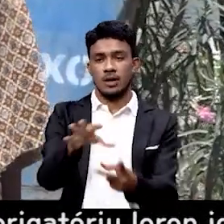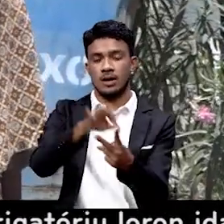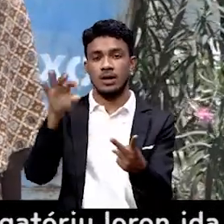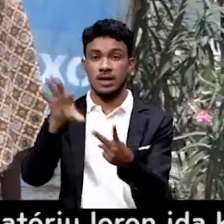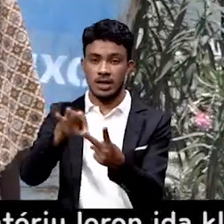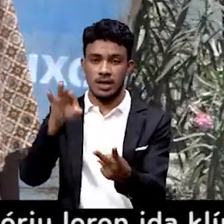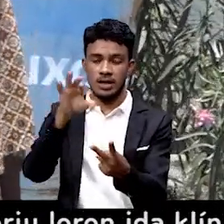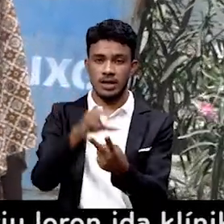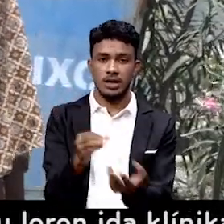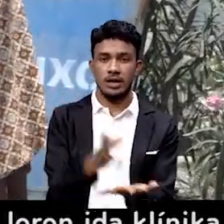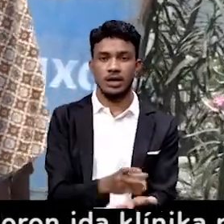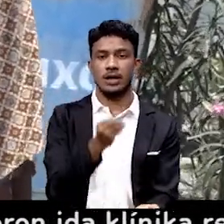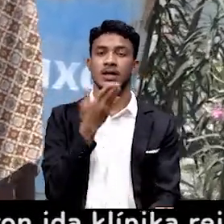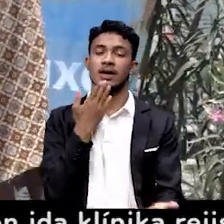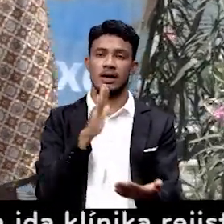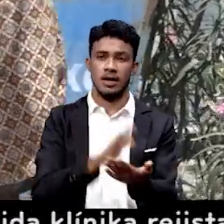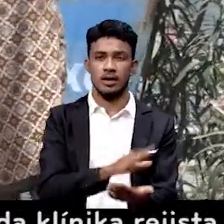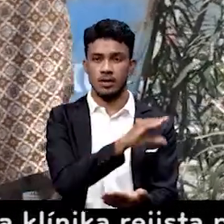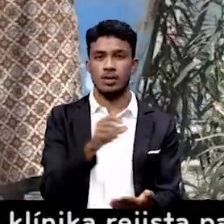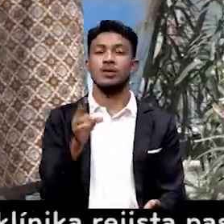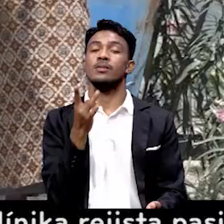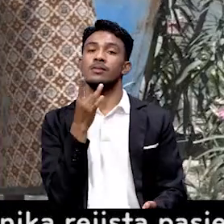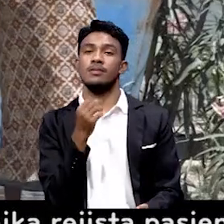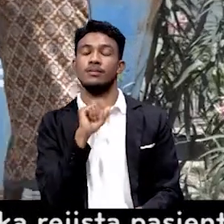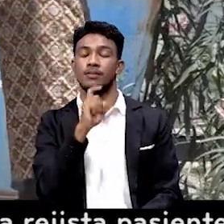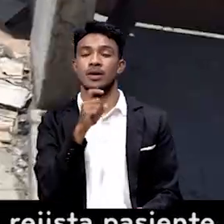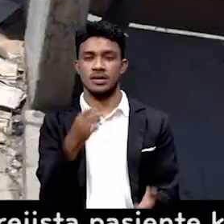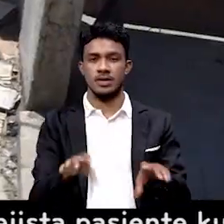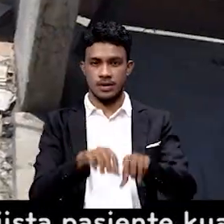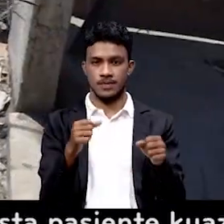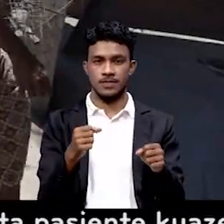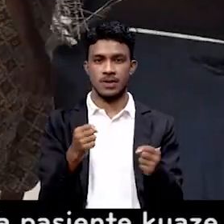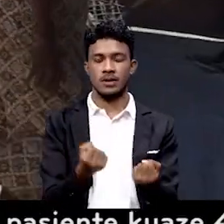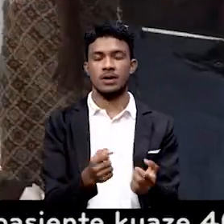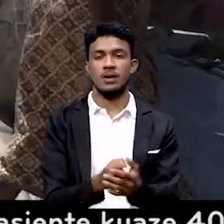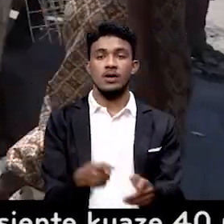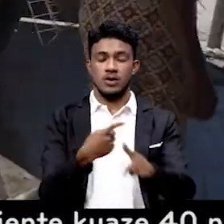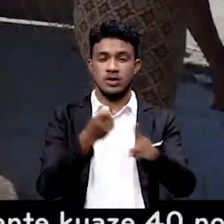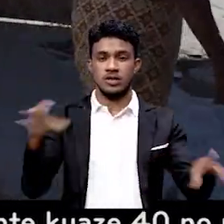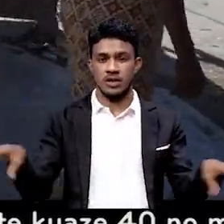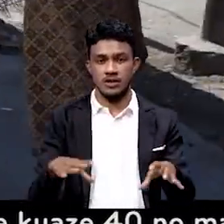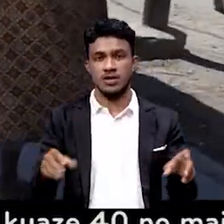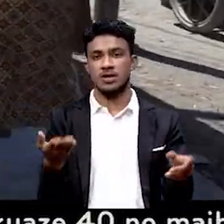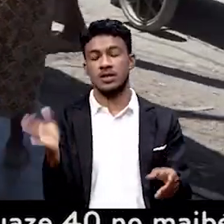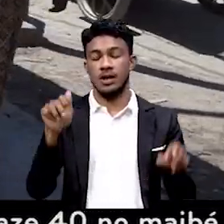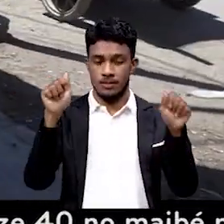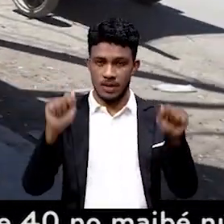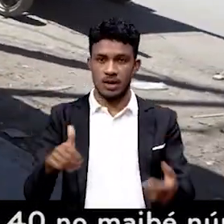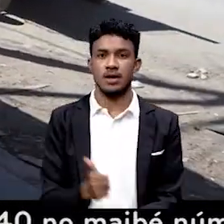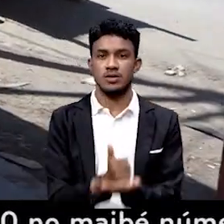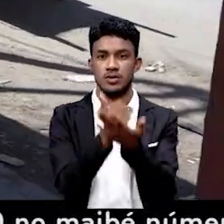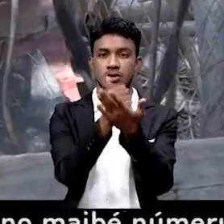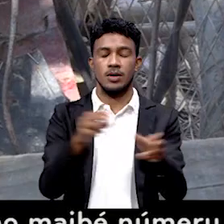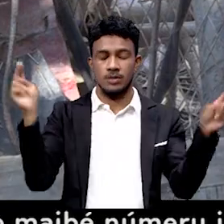li shufating iha dalan nini iha dili oeste. Husi servisu ne sira bele sustenta